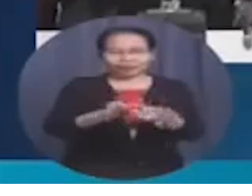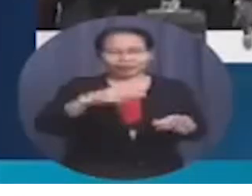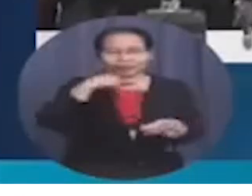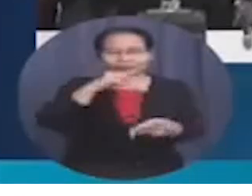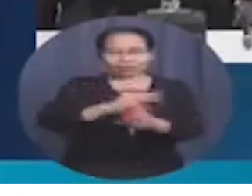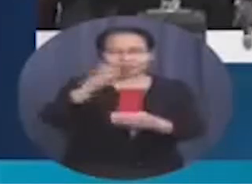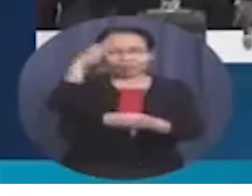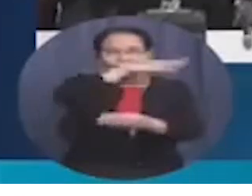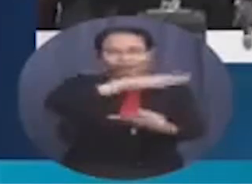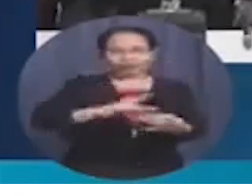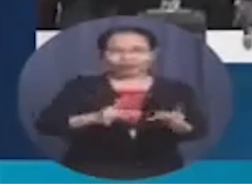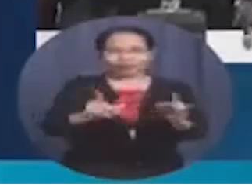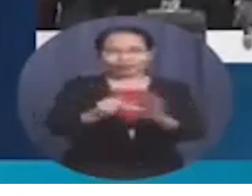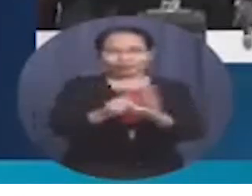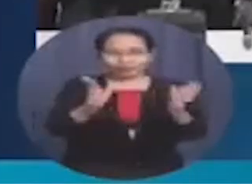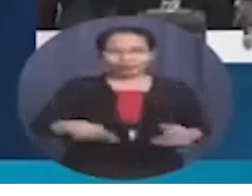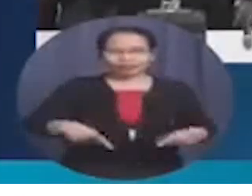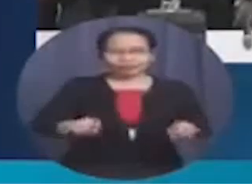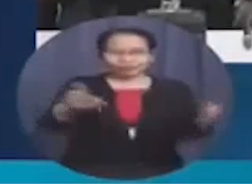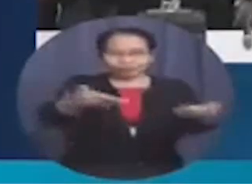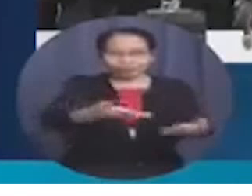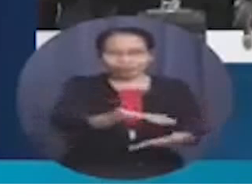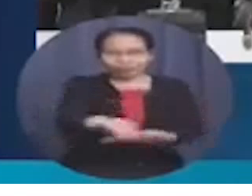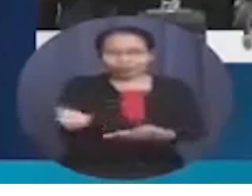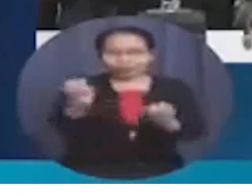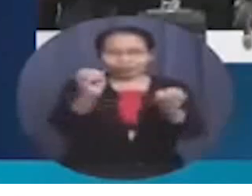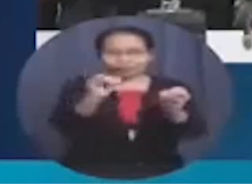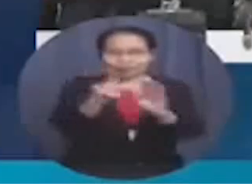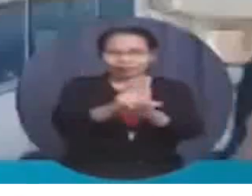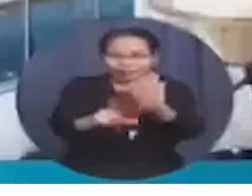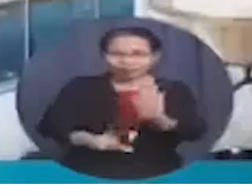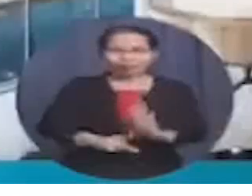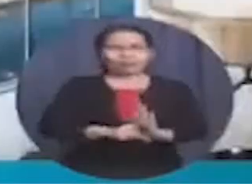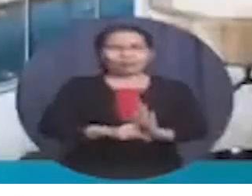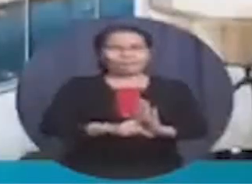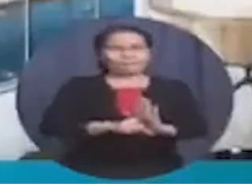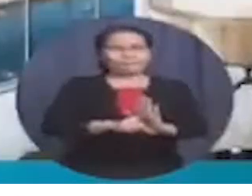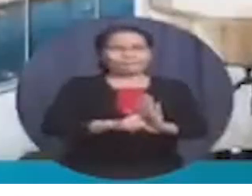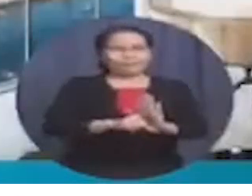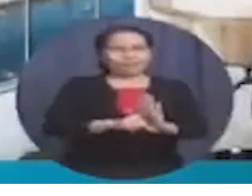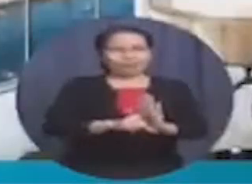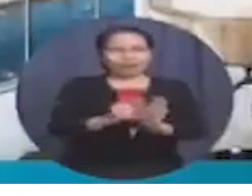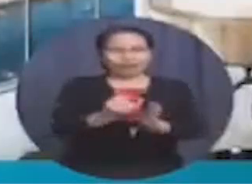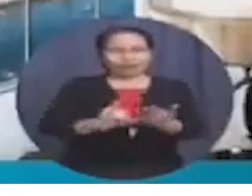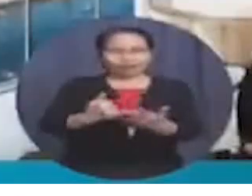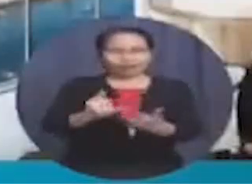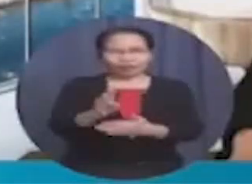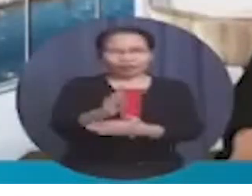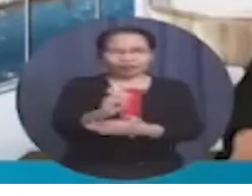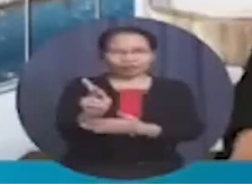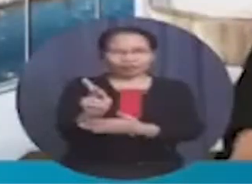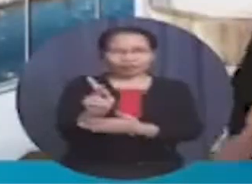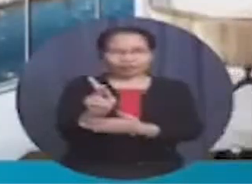inyo, eh, nagtuturo ng batas, no? Member ng Judicial Bar Council